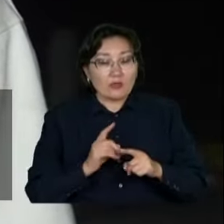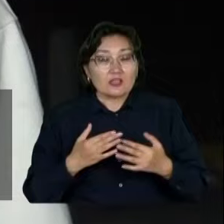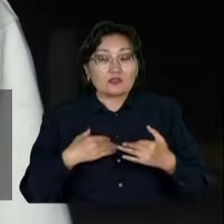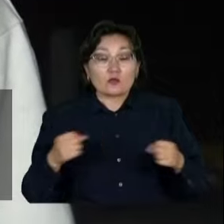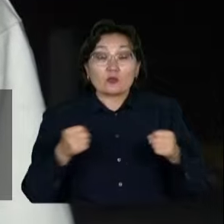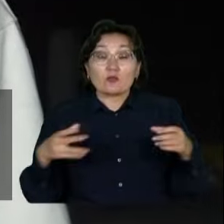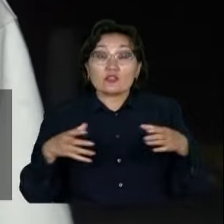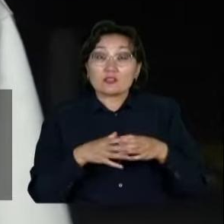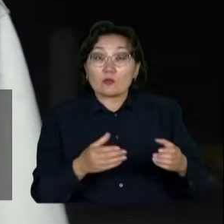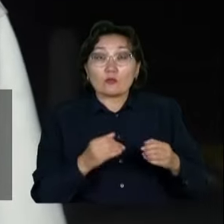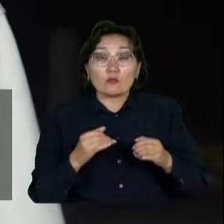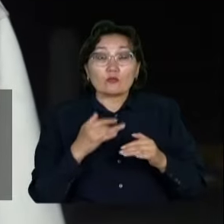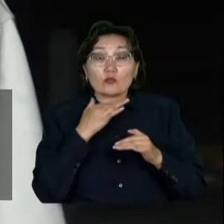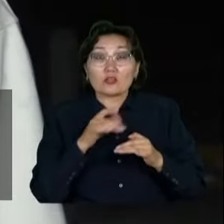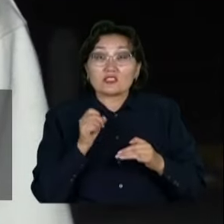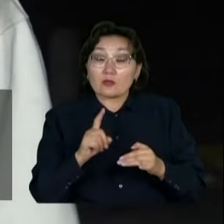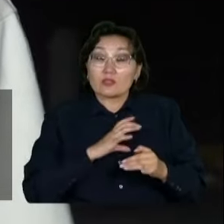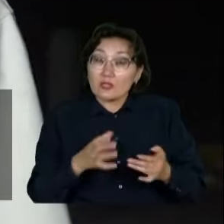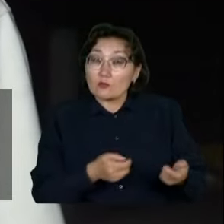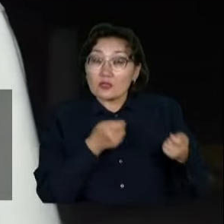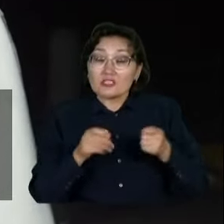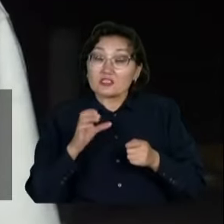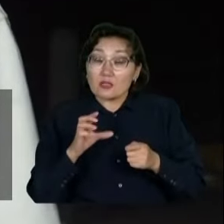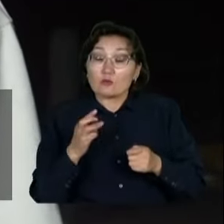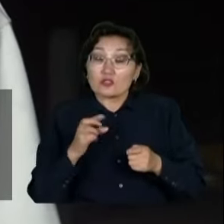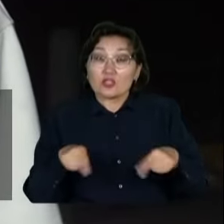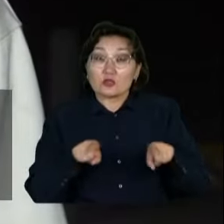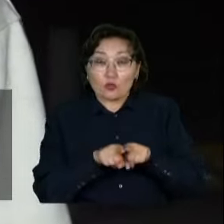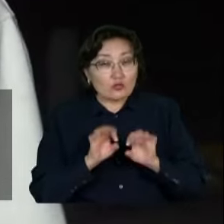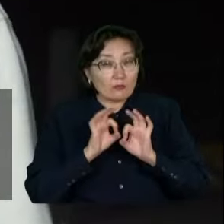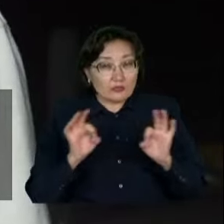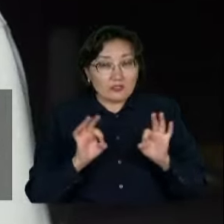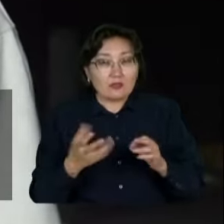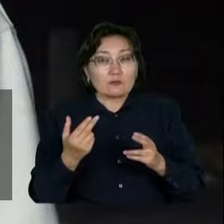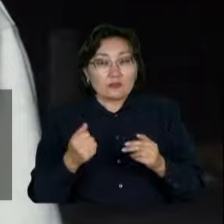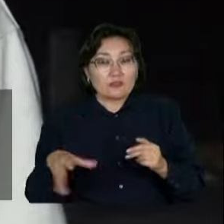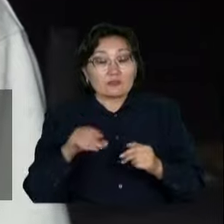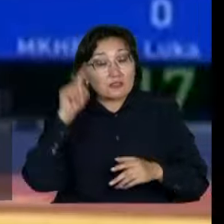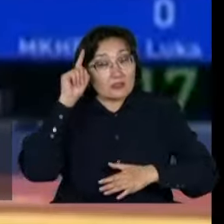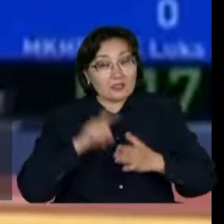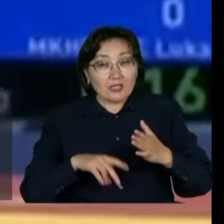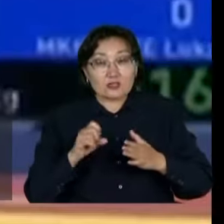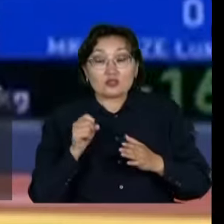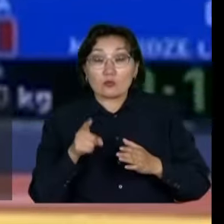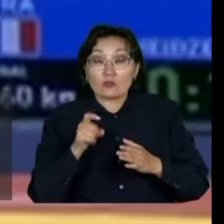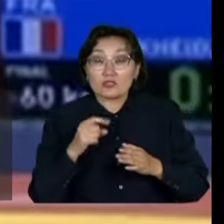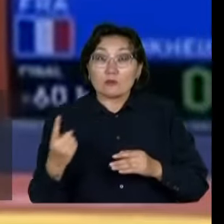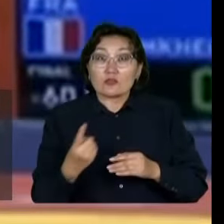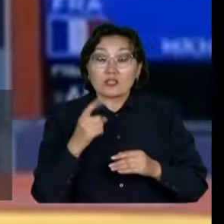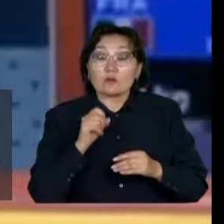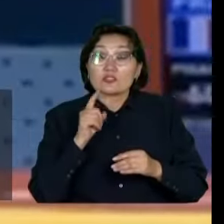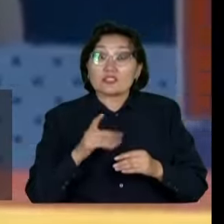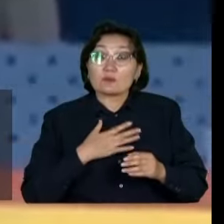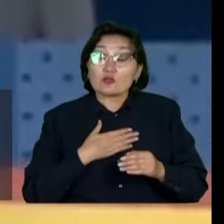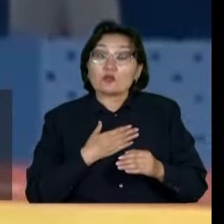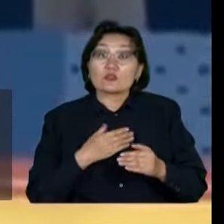сборная принесет нам много золотых медалей. А серебро, бронза тоже будет прекрасно. Но, конечно, все мы надеемся на золото. К слову, первое золото в